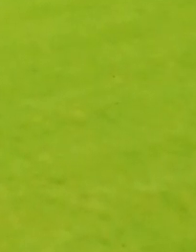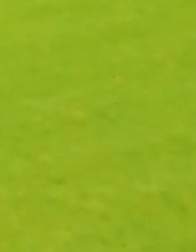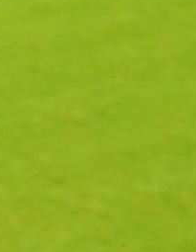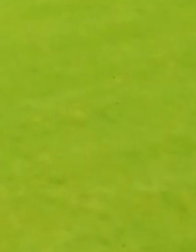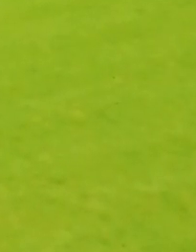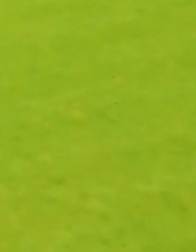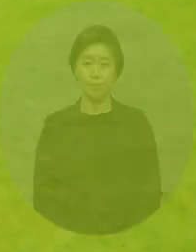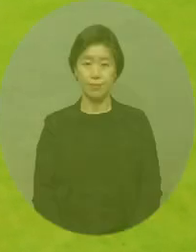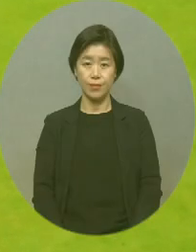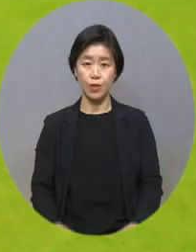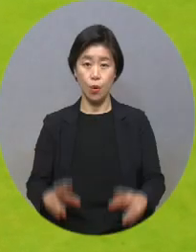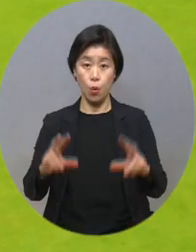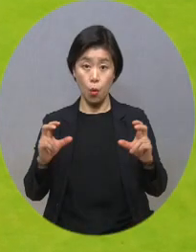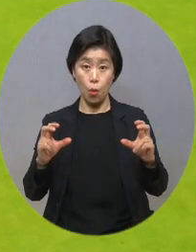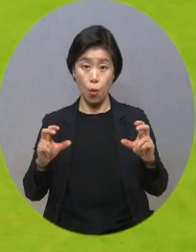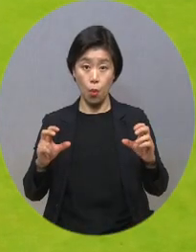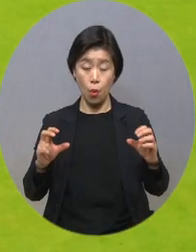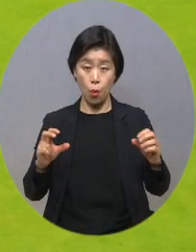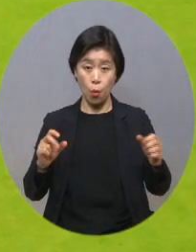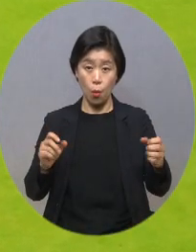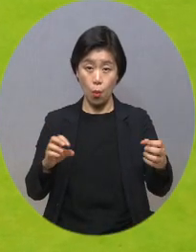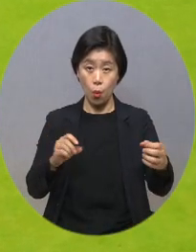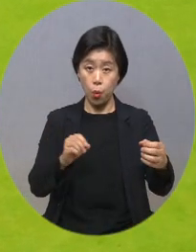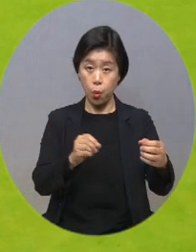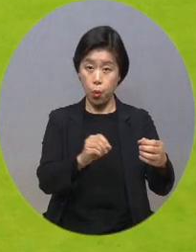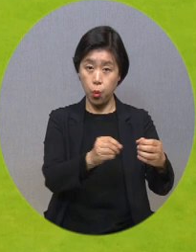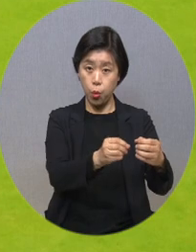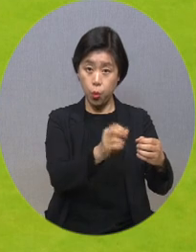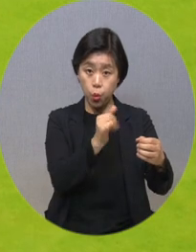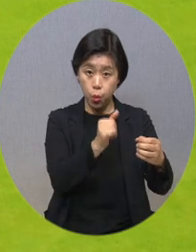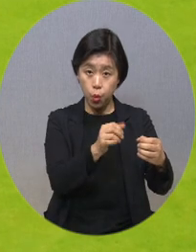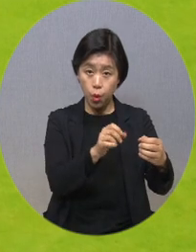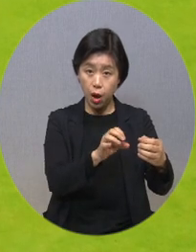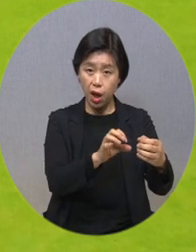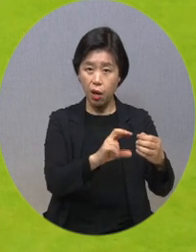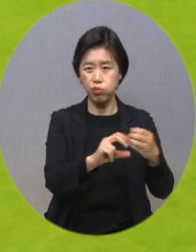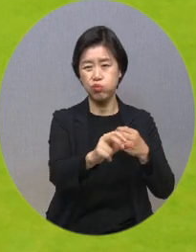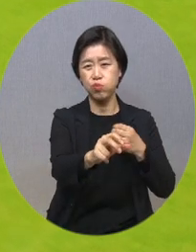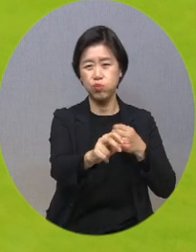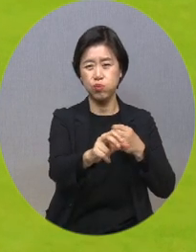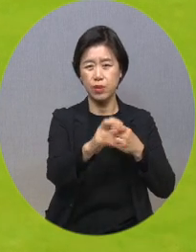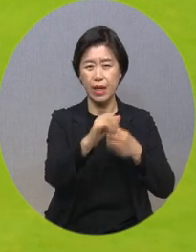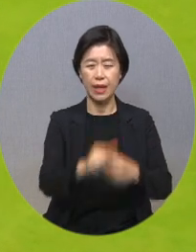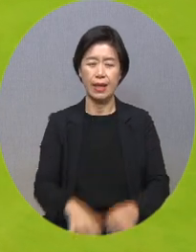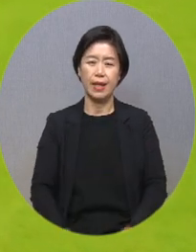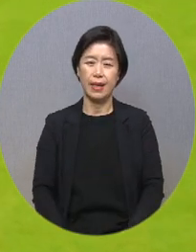와 잘 쳤다. 잘 쳤다. 와 굿샷. 와!